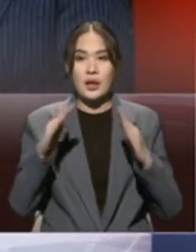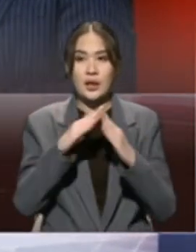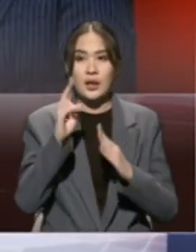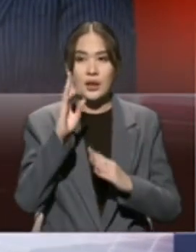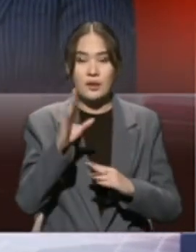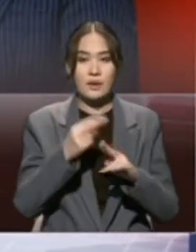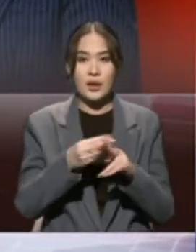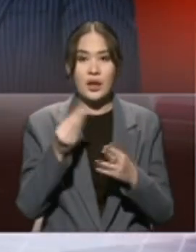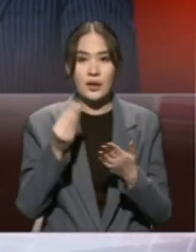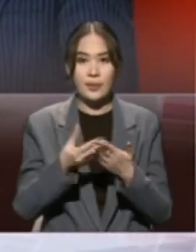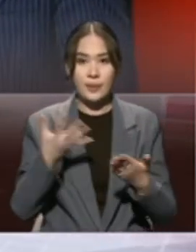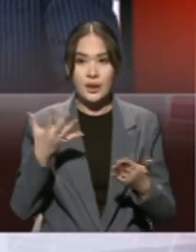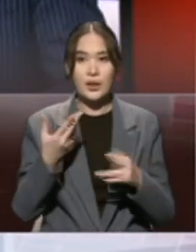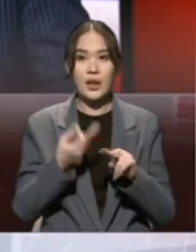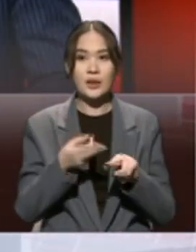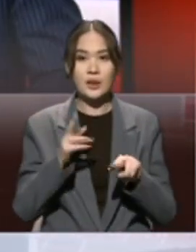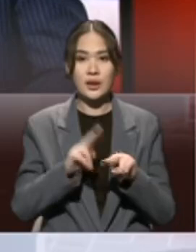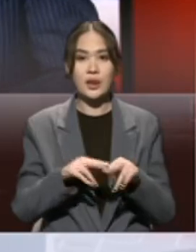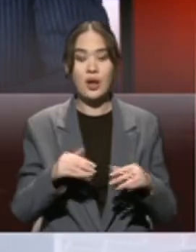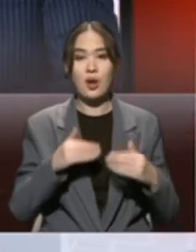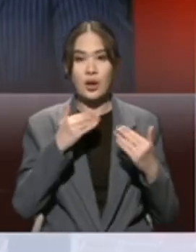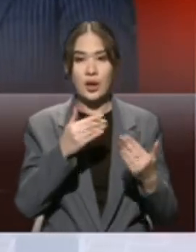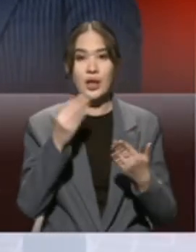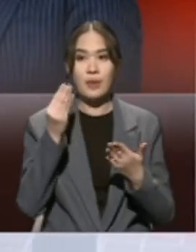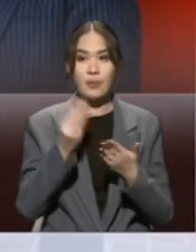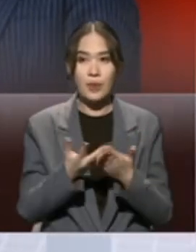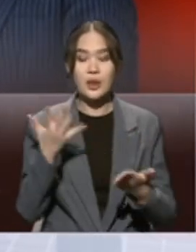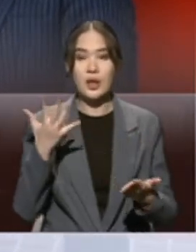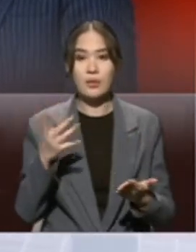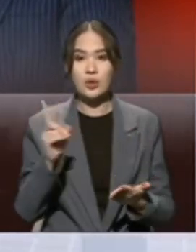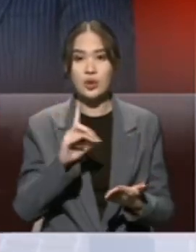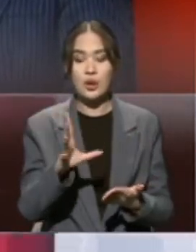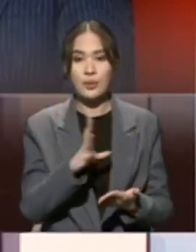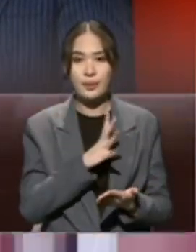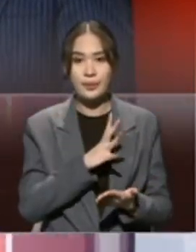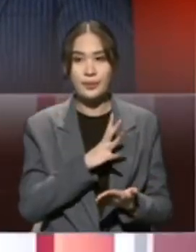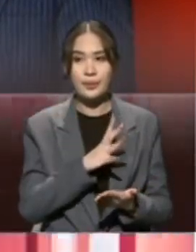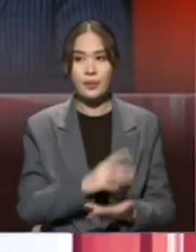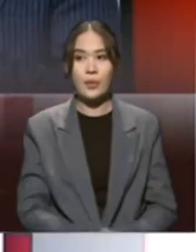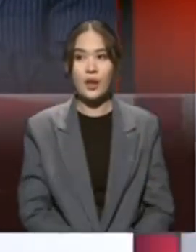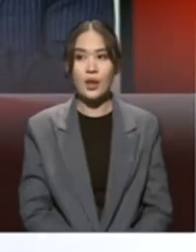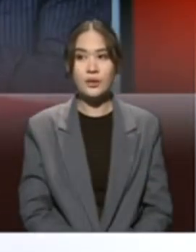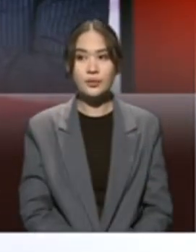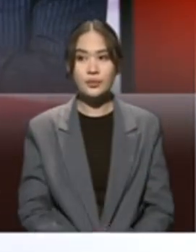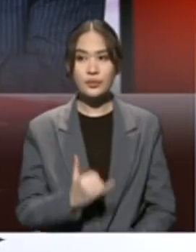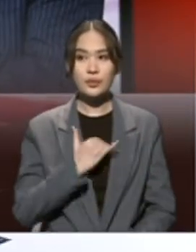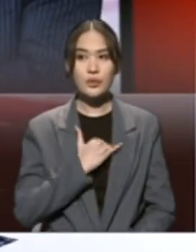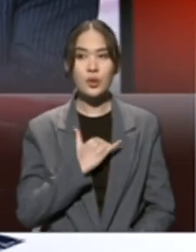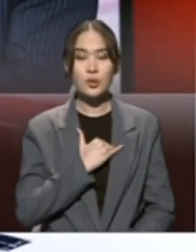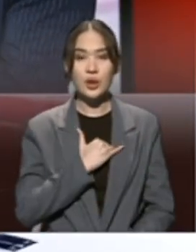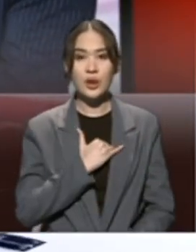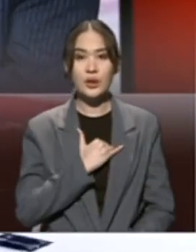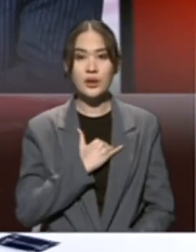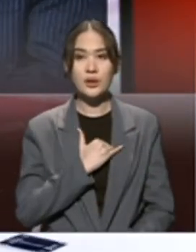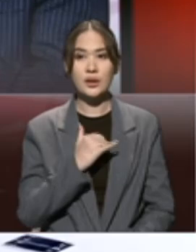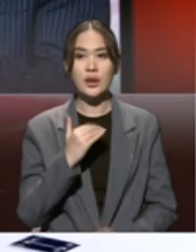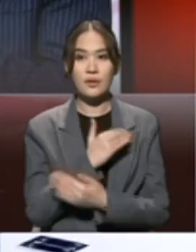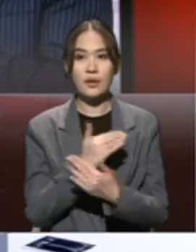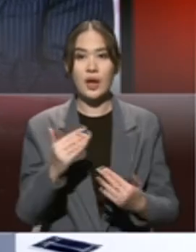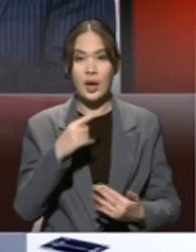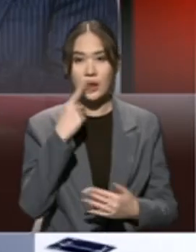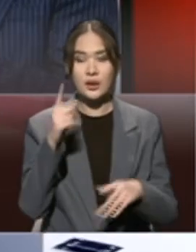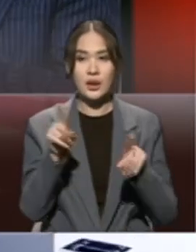едәуір қымбаттаған. Соның қымбаттап кетуіне шыны керек жаңағындай мына біздегі мынау жаңа Дәулет мырза